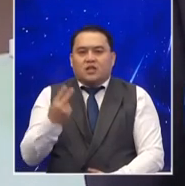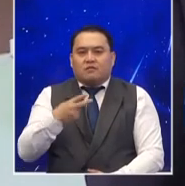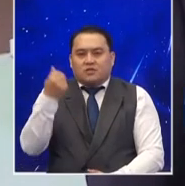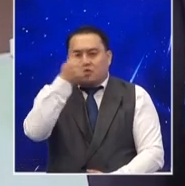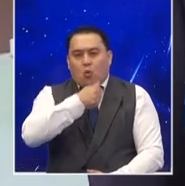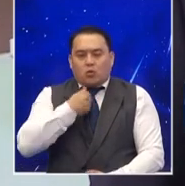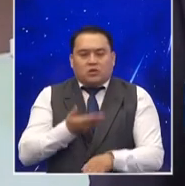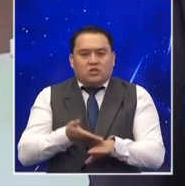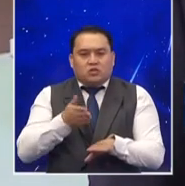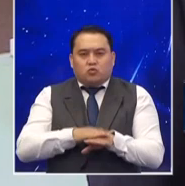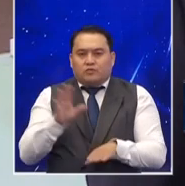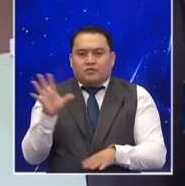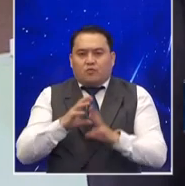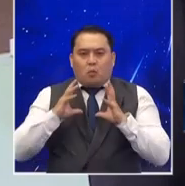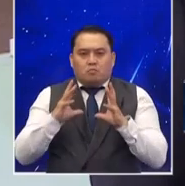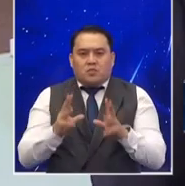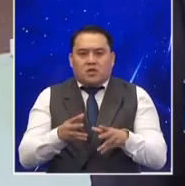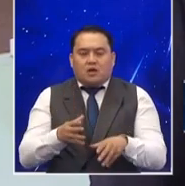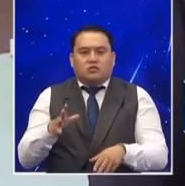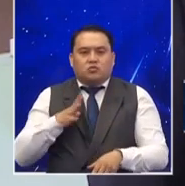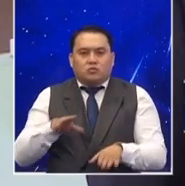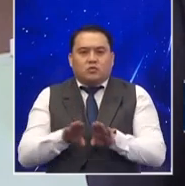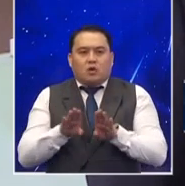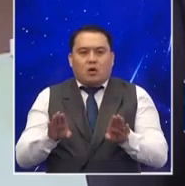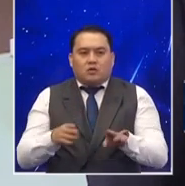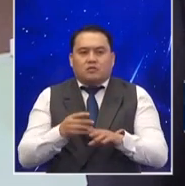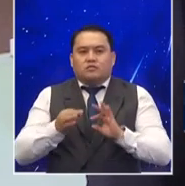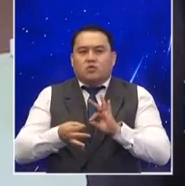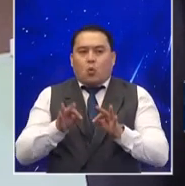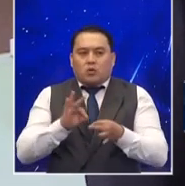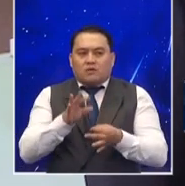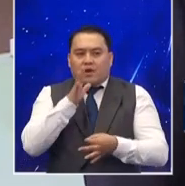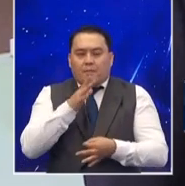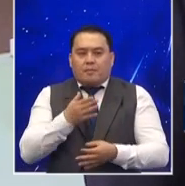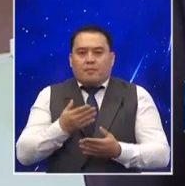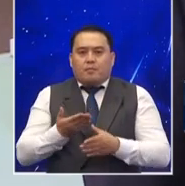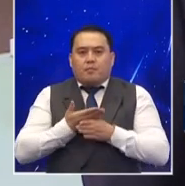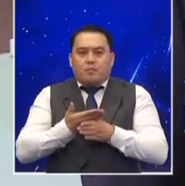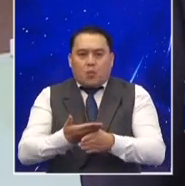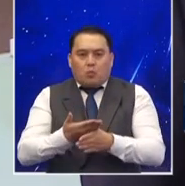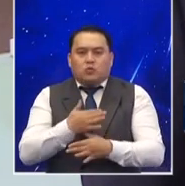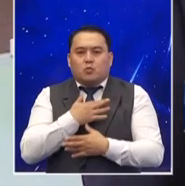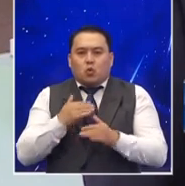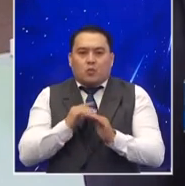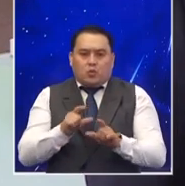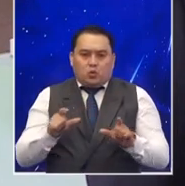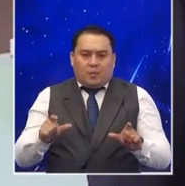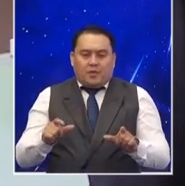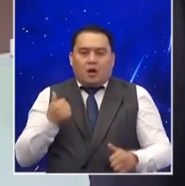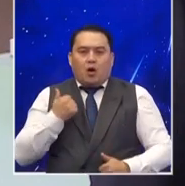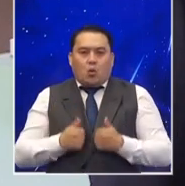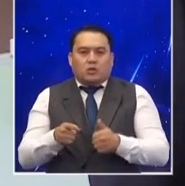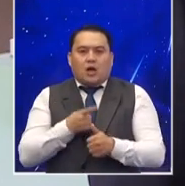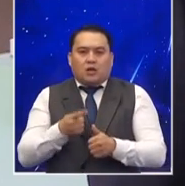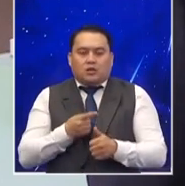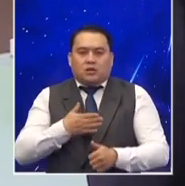2020 год стал тяжелым для всего мира. Мы тоже не стали исключением. В этот сложный период наш Сырым протянул руку помощи многим людям. Мы с гордостью